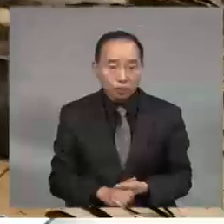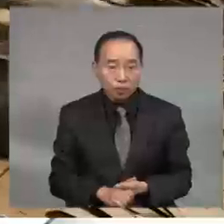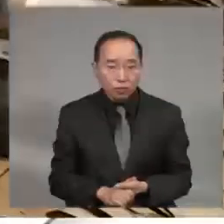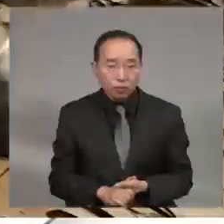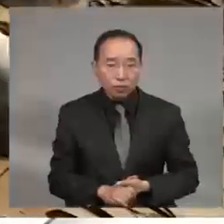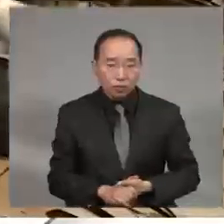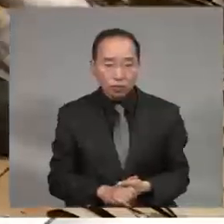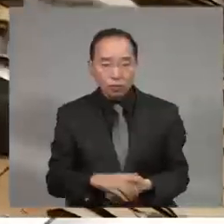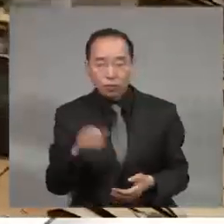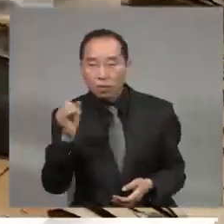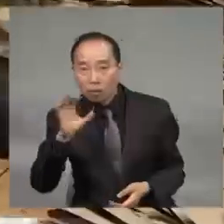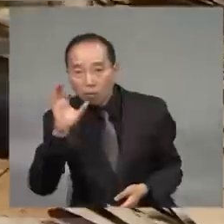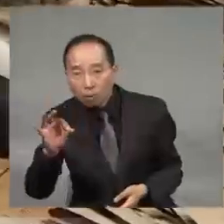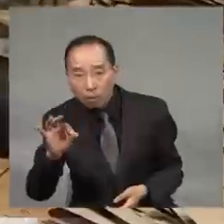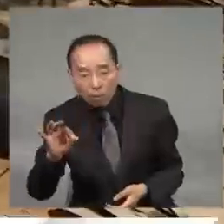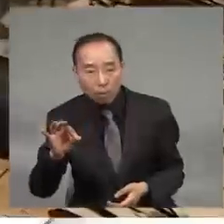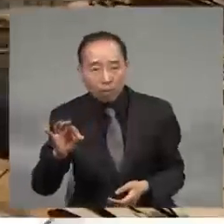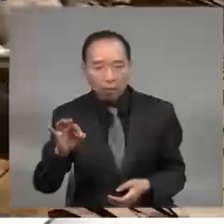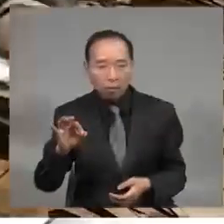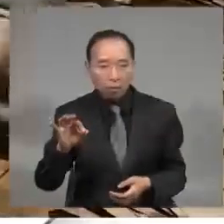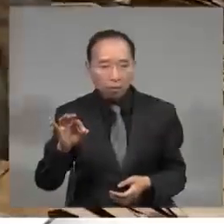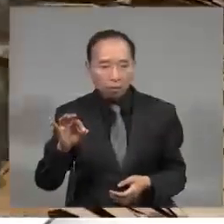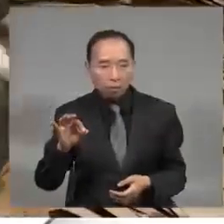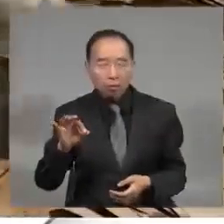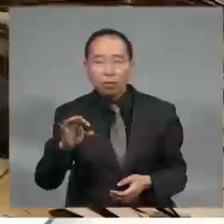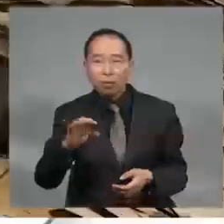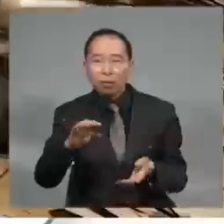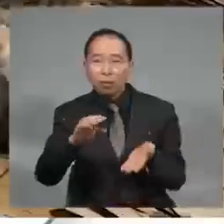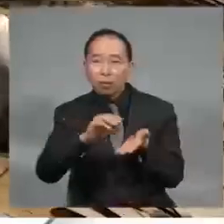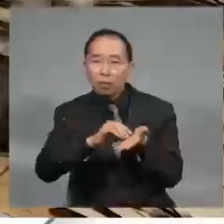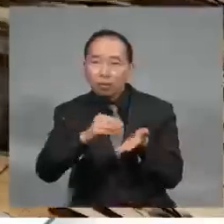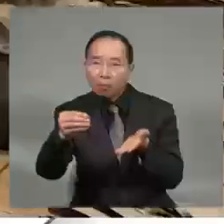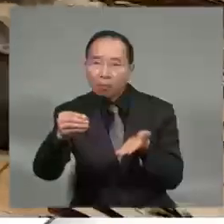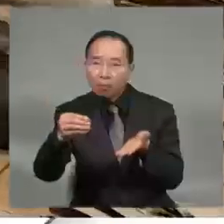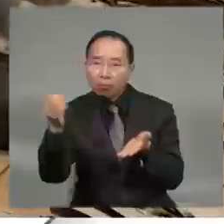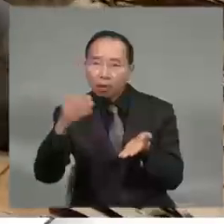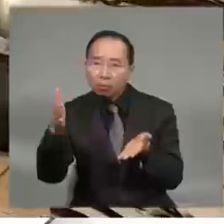떼어내서 다시 붙이는 지금 작업이 나왔거든요. 아, 방금 그 장면은요.